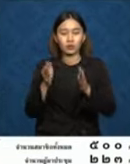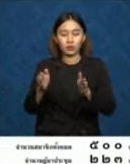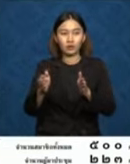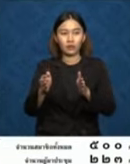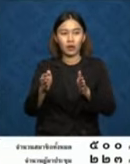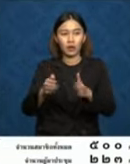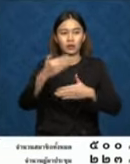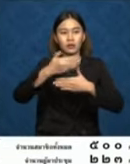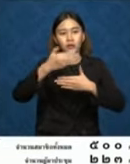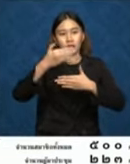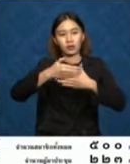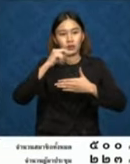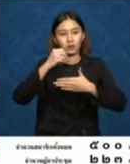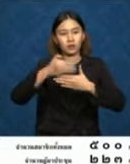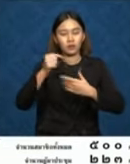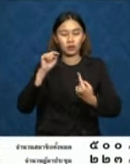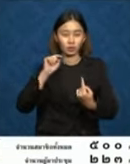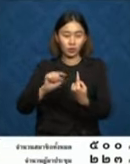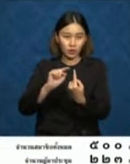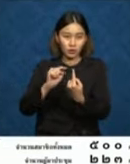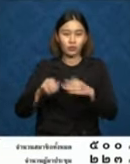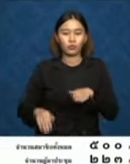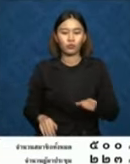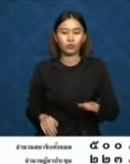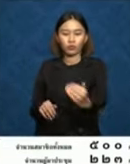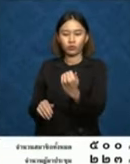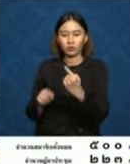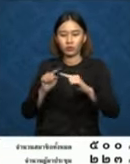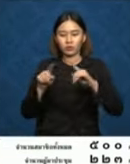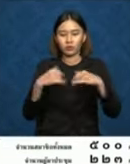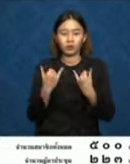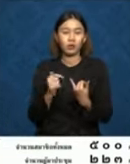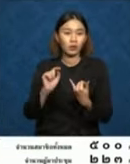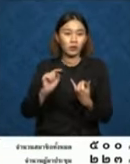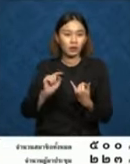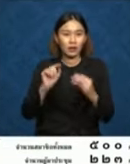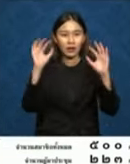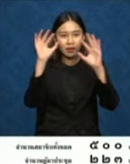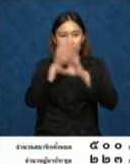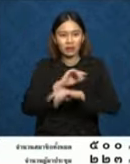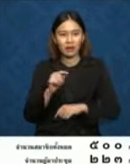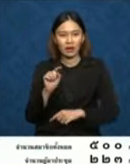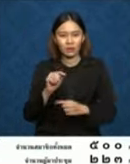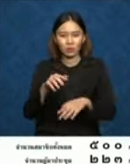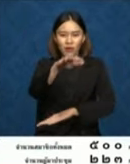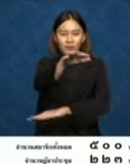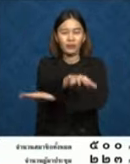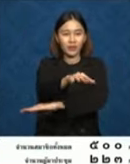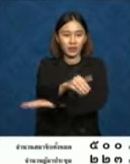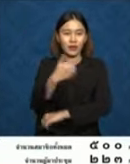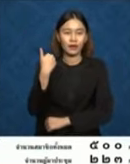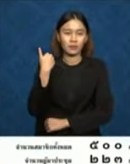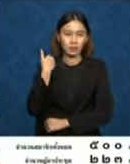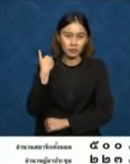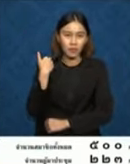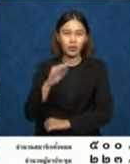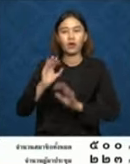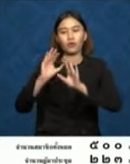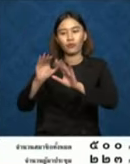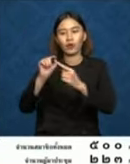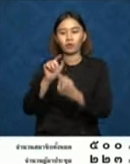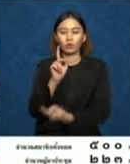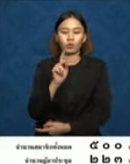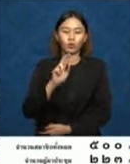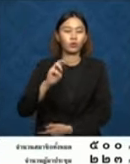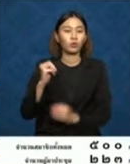ของเขื่อนแม่กวงนะครับจริงๆแล้วตรงเนี้ยเป็นจุดกลับรถแต่ว่าสภาพทุกวันนี้นะครับคล้ายๆราวกับเป็น4แยกนะครับก็ขอฝากไปถึงก